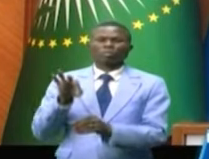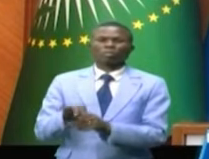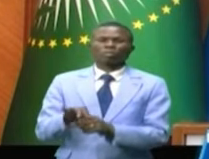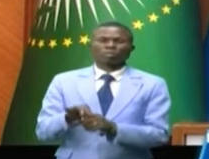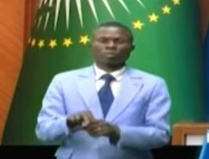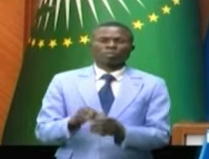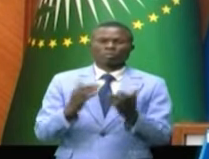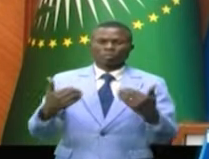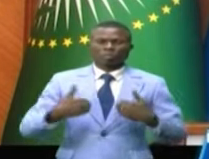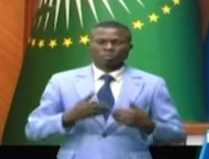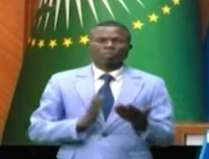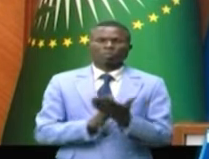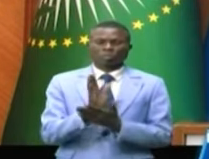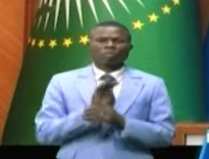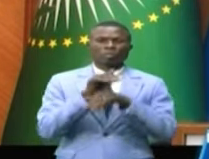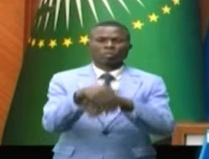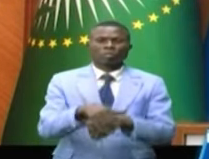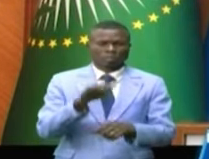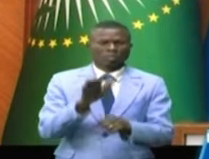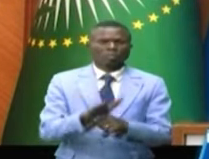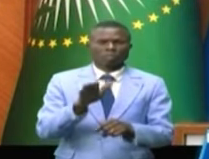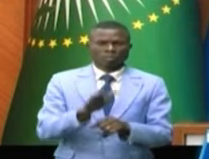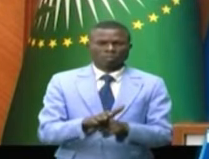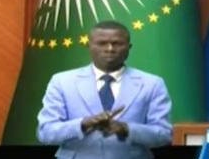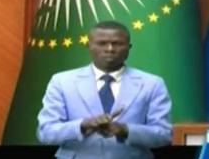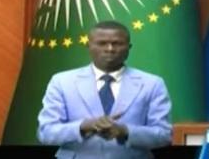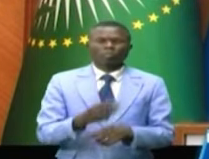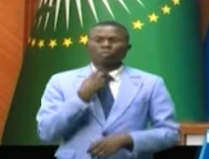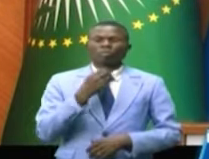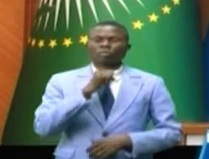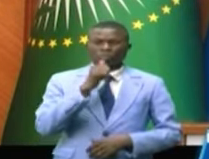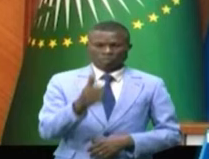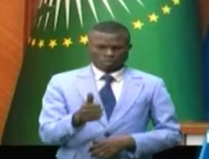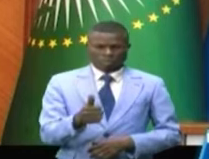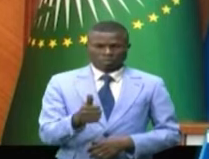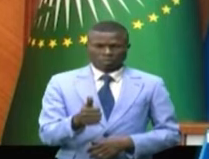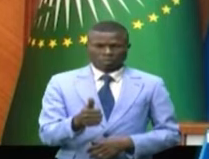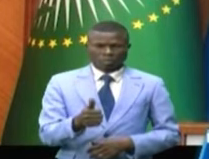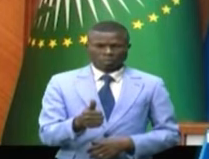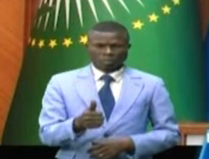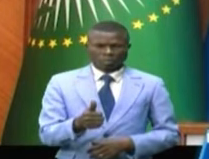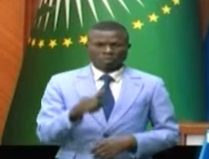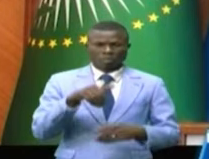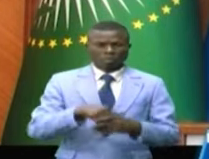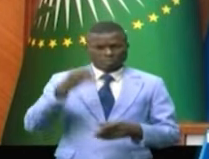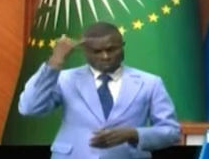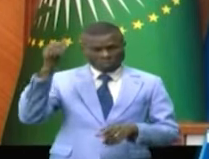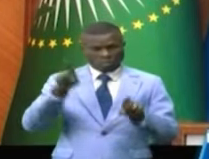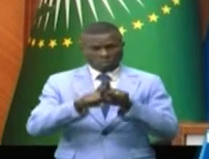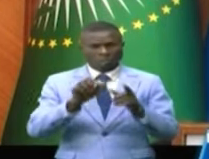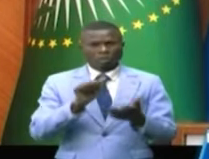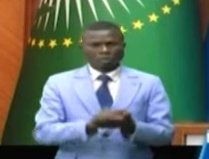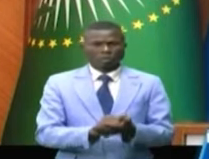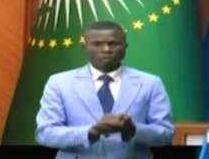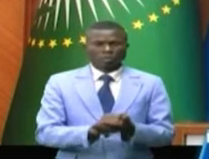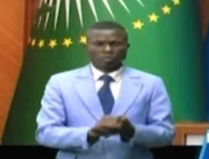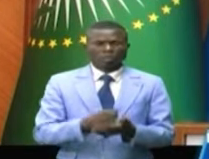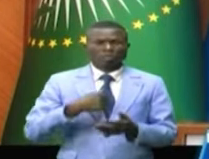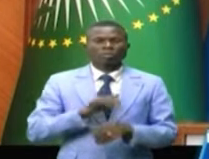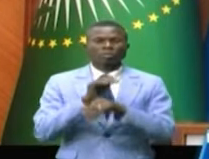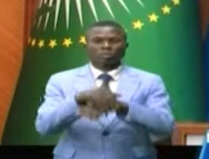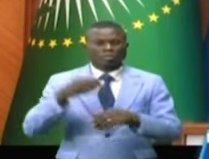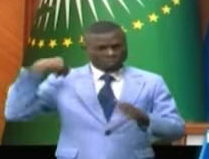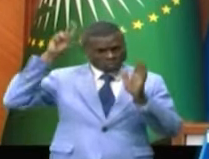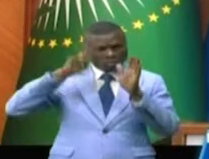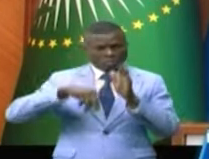ont droit à y participer pleinement et sans entrave aucune. Dans le même ordre d'idées, j'engage le